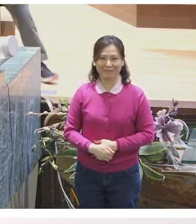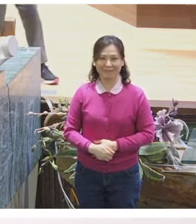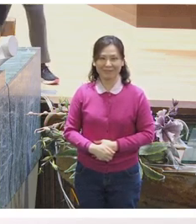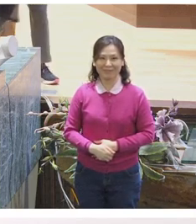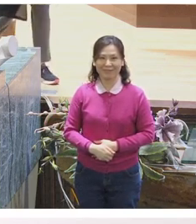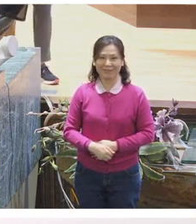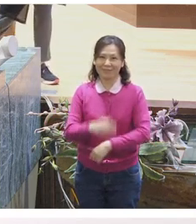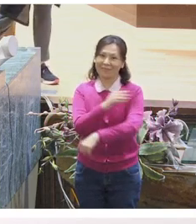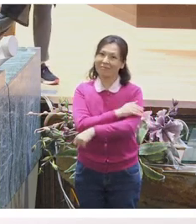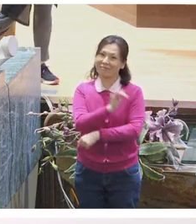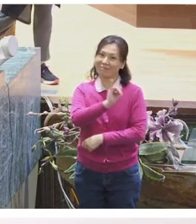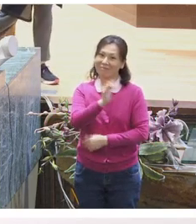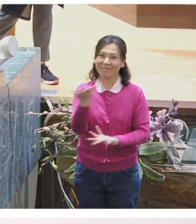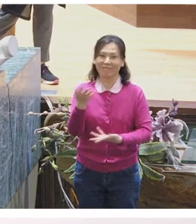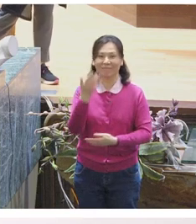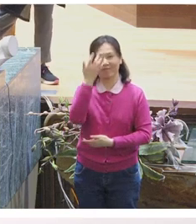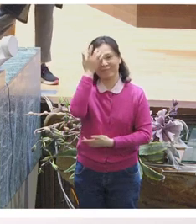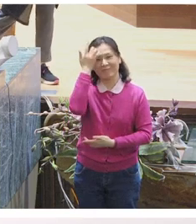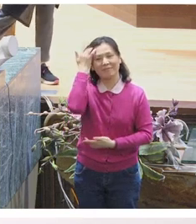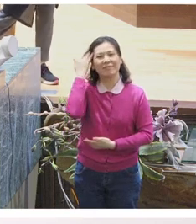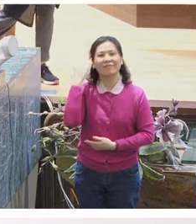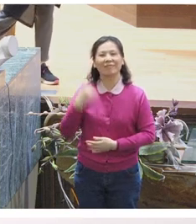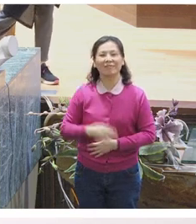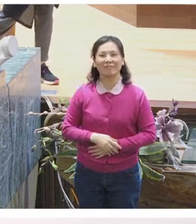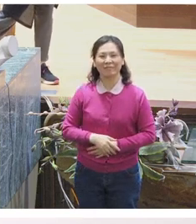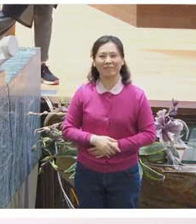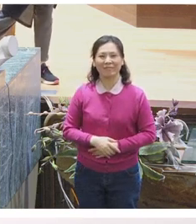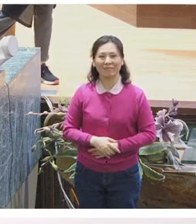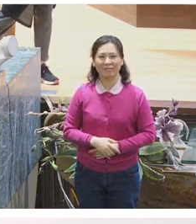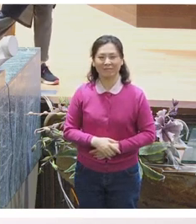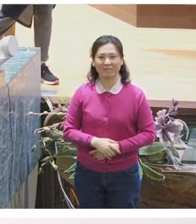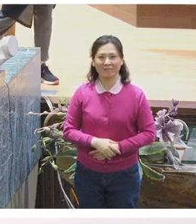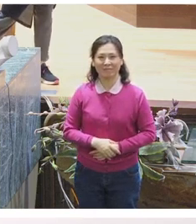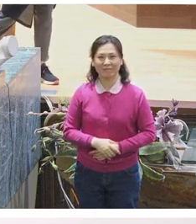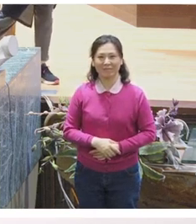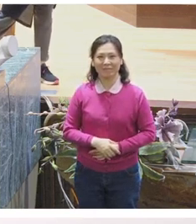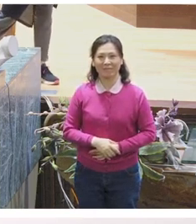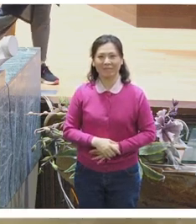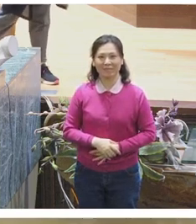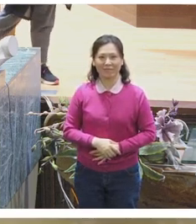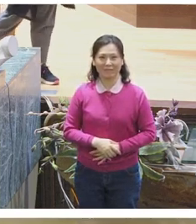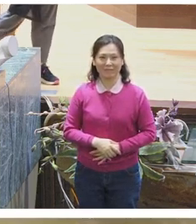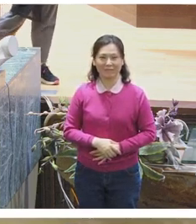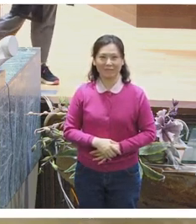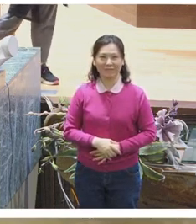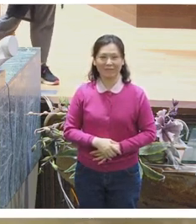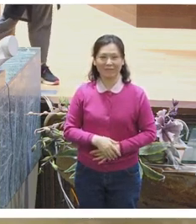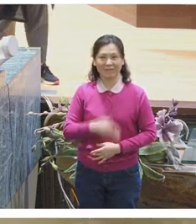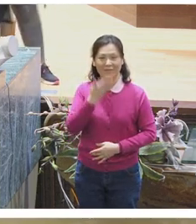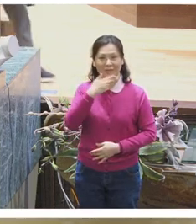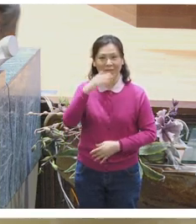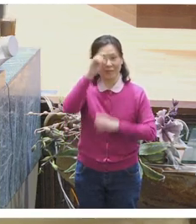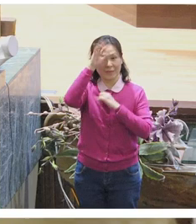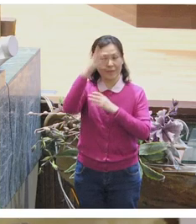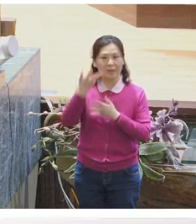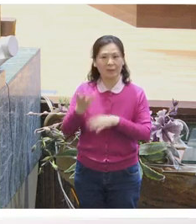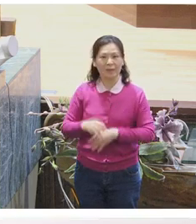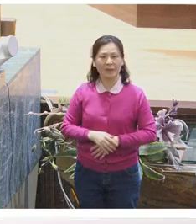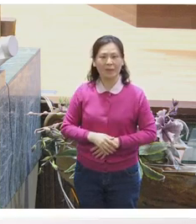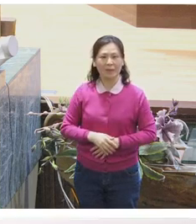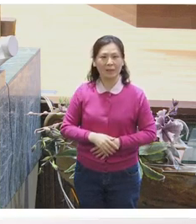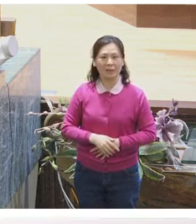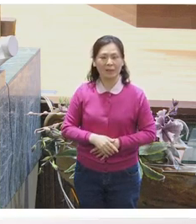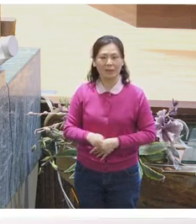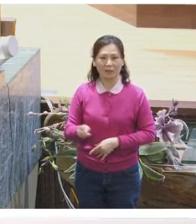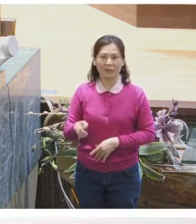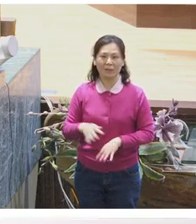那顺林吗？你先接着回答好了。唐凤，你就接着回答。 没有，这就是